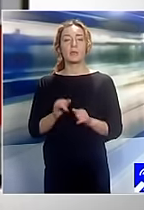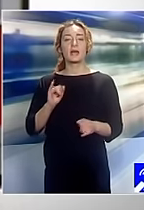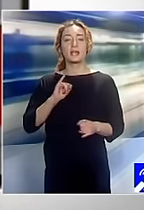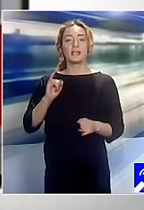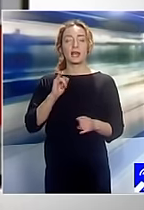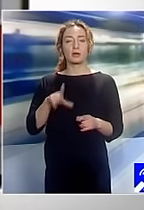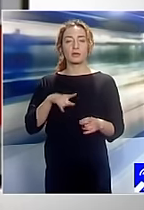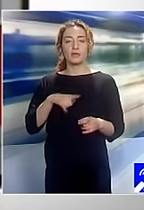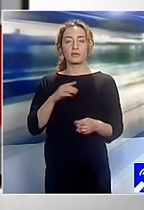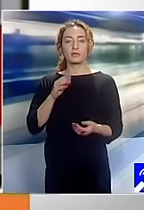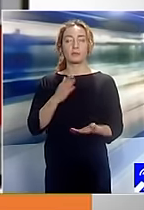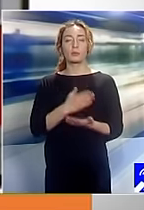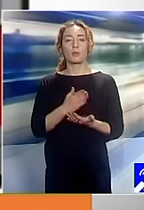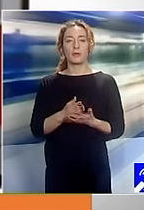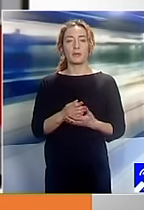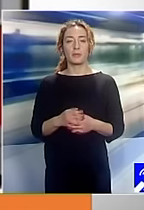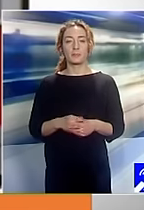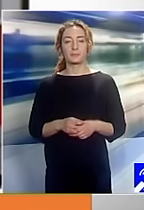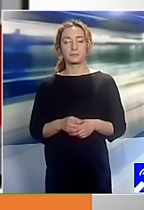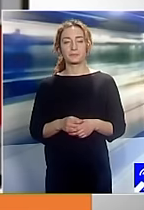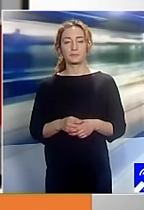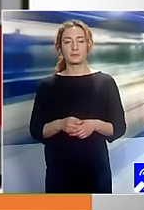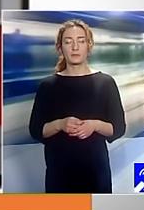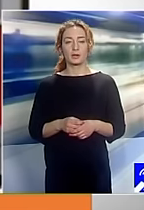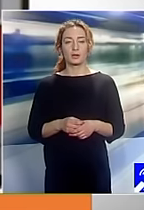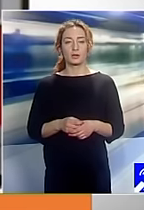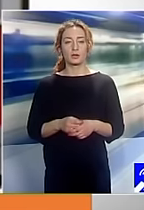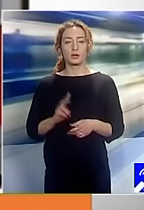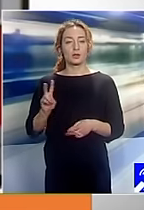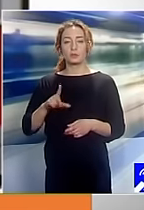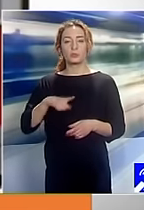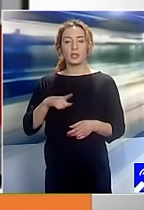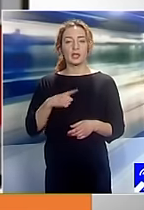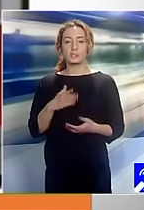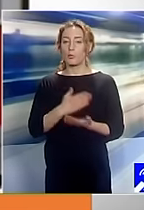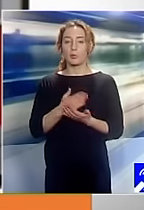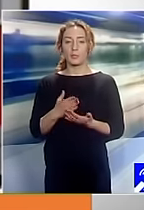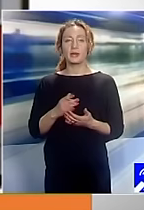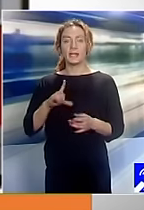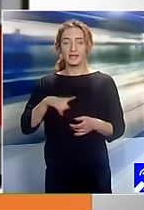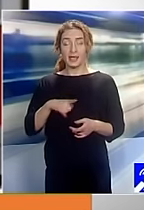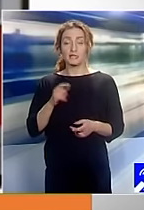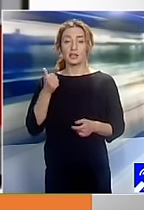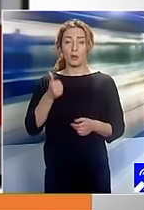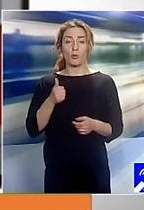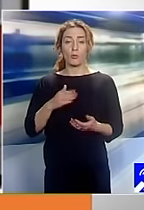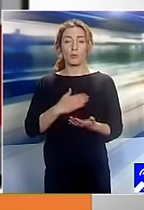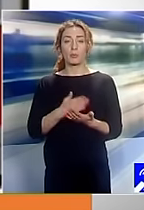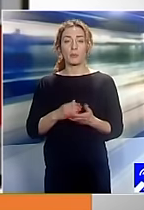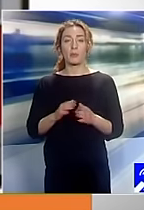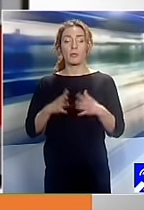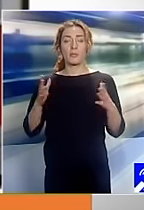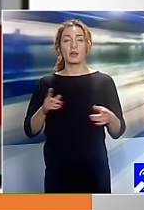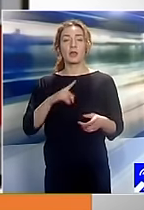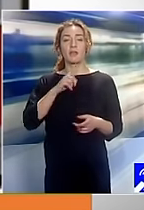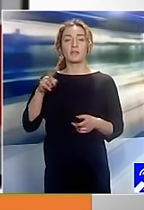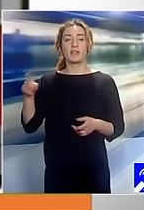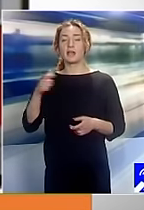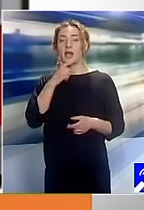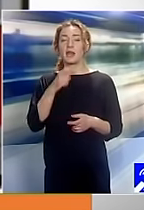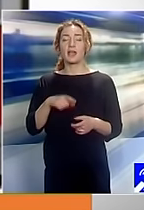și abia acum vin îmbolnăvirile de iarnă. Nu exagerat și în fiecare an sunt vârfuri de viroze,